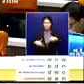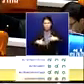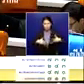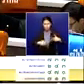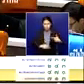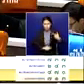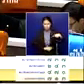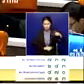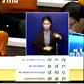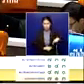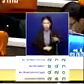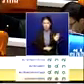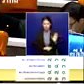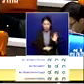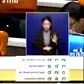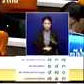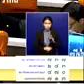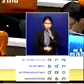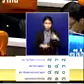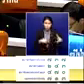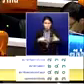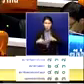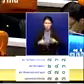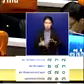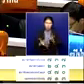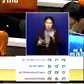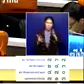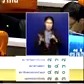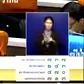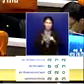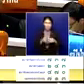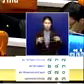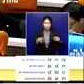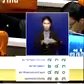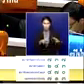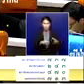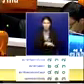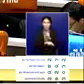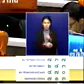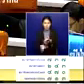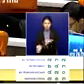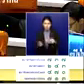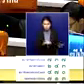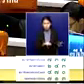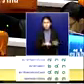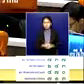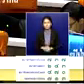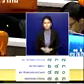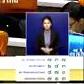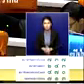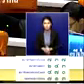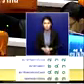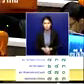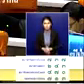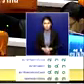ธรรมนูญเพราะเมื่อประชาชนไม่เลือกเสียแล้วพรรคการเมืองนั้นๆก็ต้องถูกยุบไปเองโดยอัตโนมั